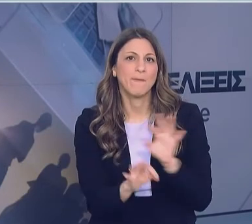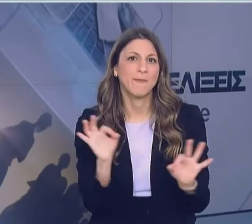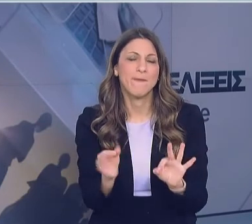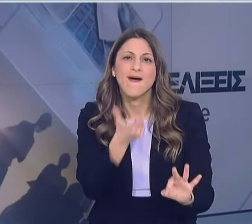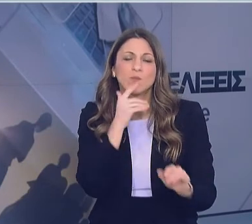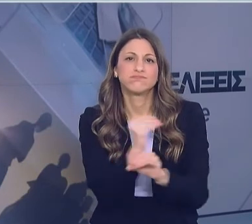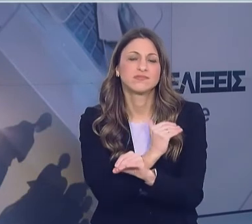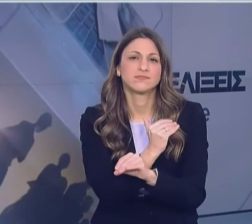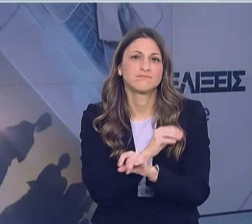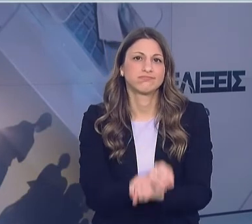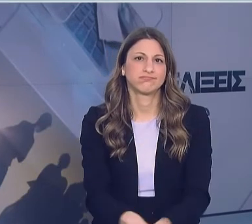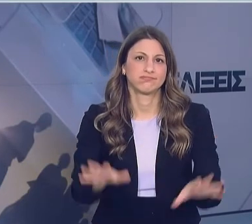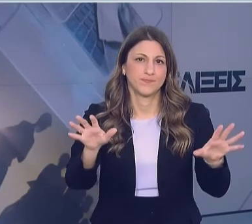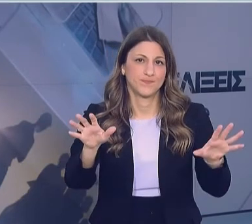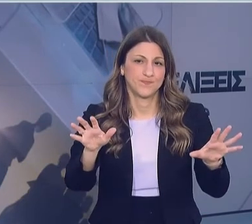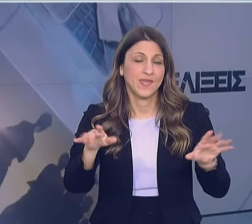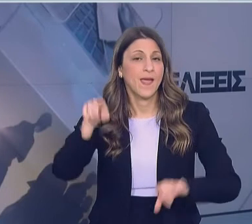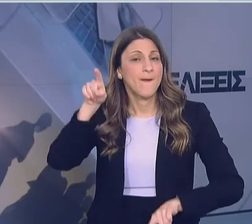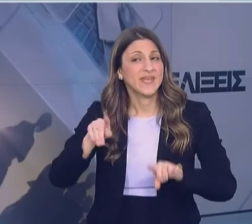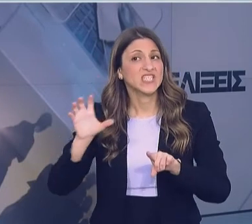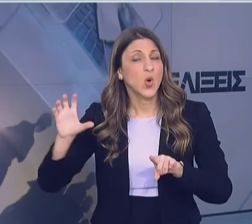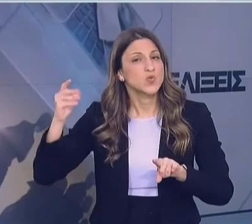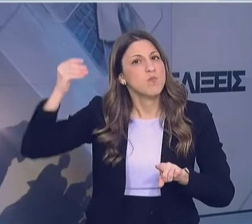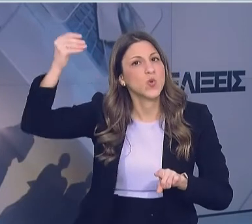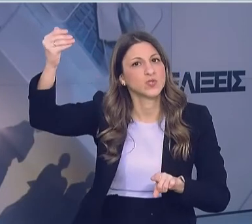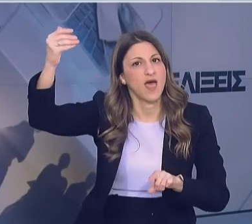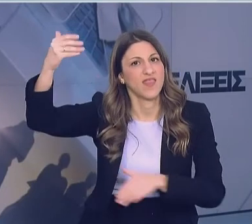Και φυσικά όταν άλλες χώρες προηγούνται από εμάς σε